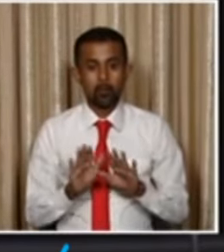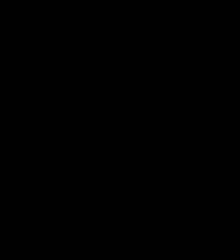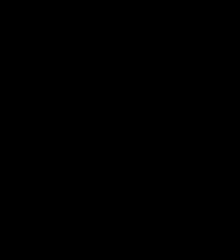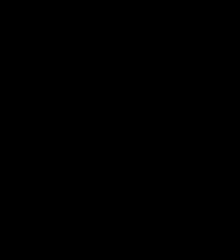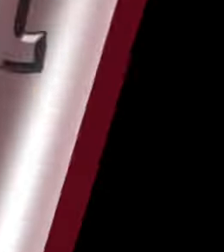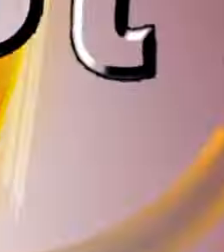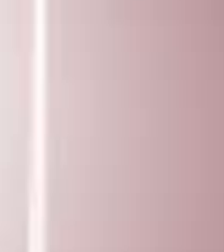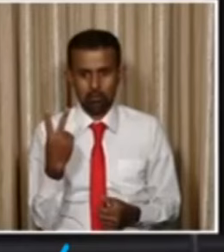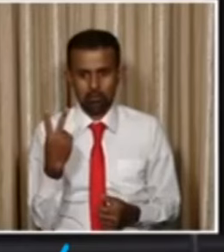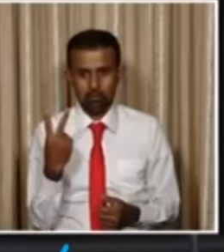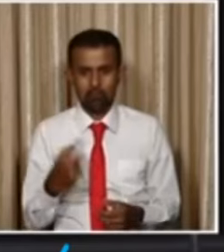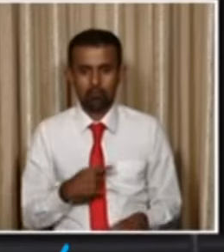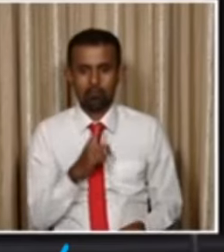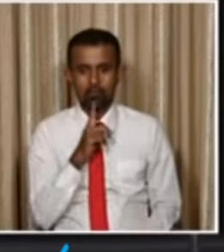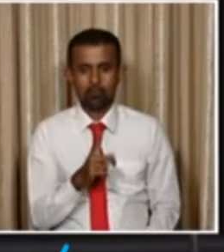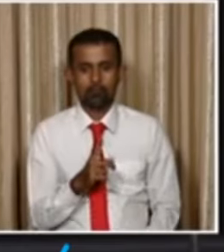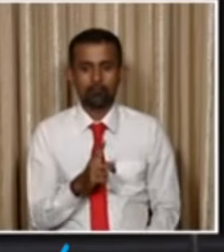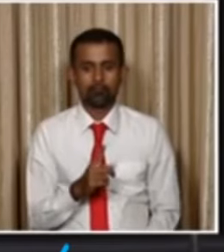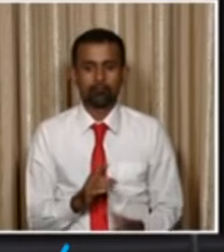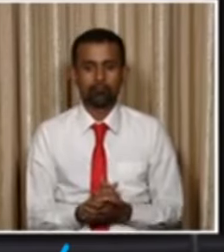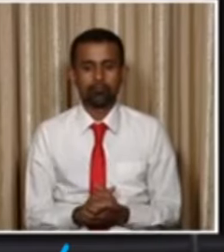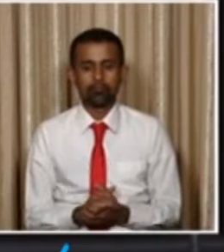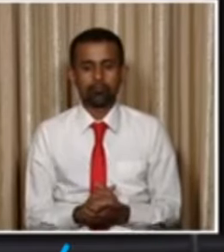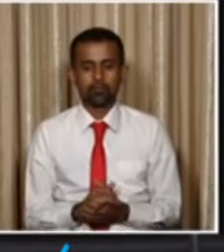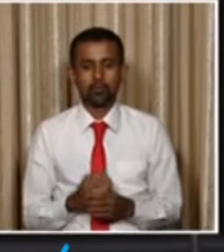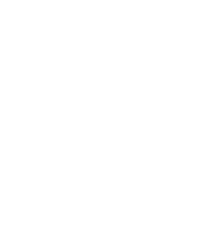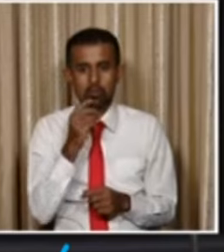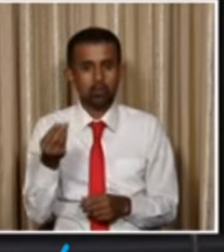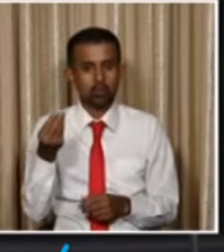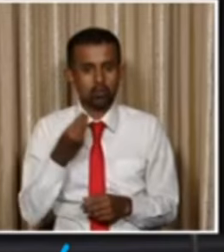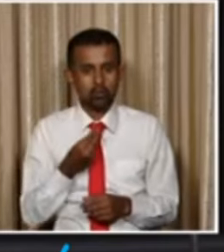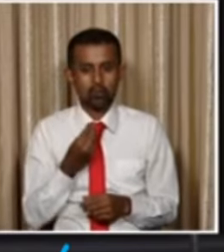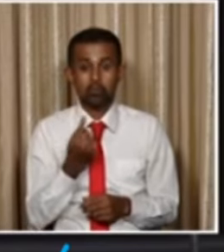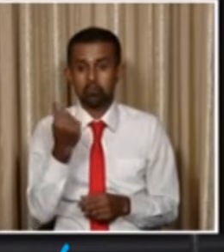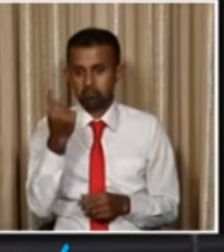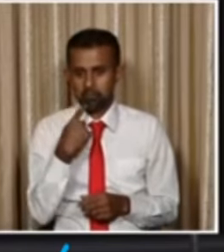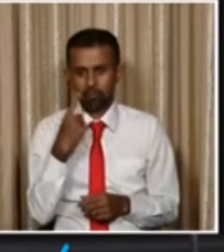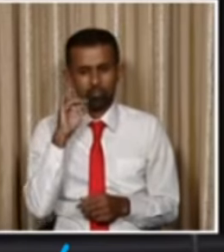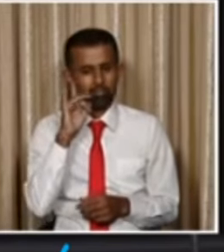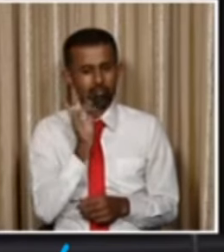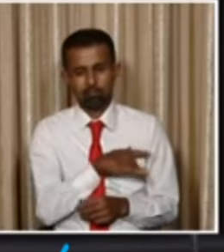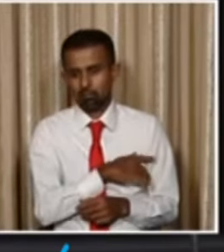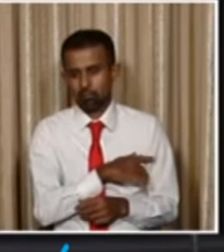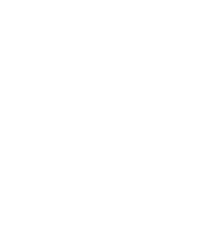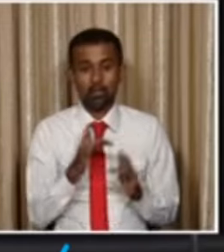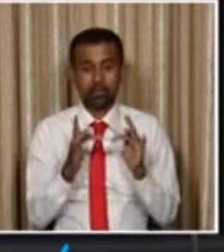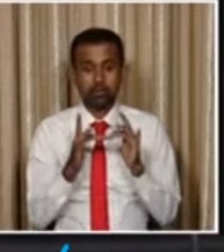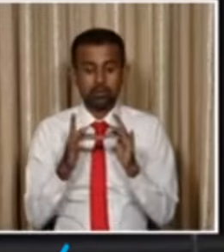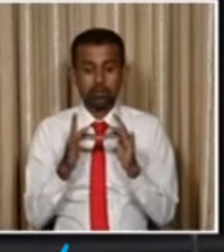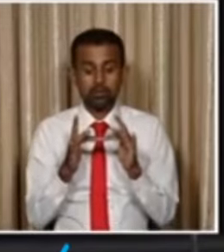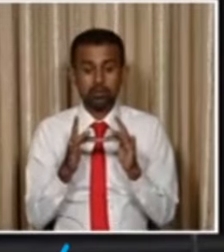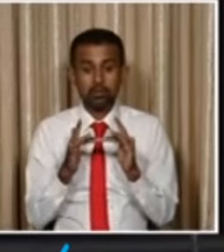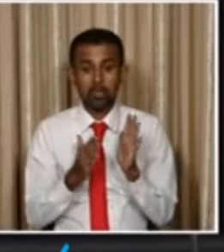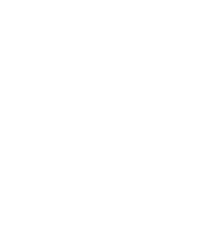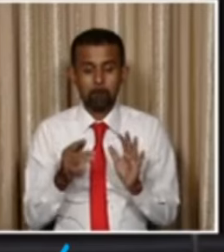இனி போப்பா. உயர் நீதிமன்ற உத்தரவுகளை மீறி ஆன்லைன் பாதுகாப்பு சட்டத்தை நிறைவேற்றியமை,